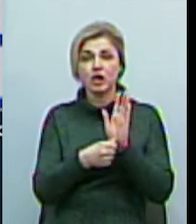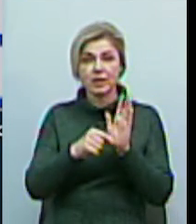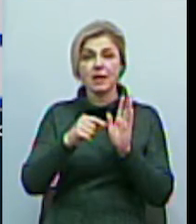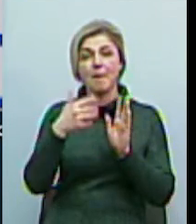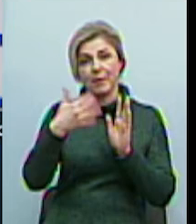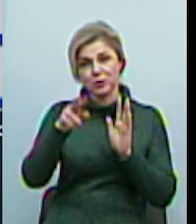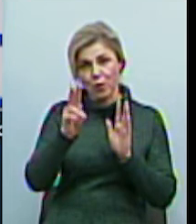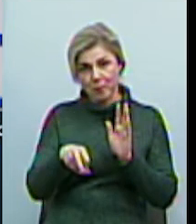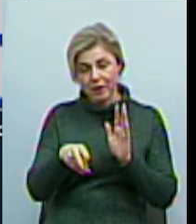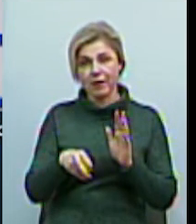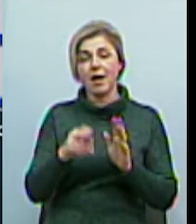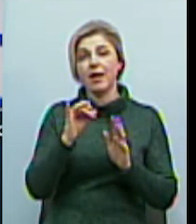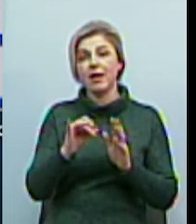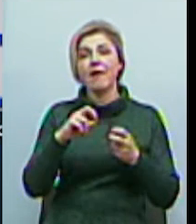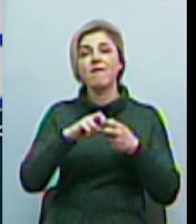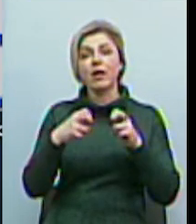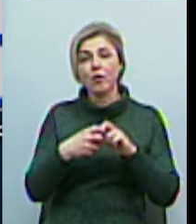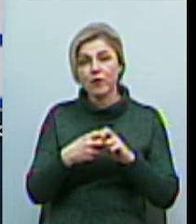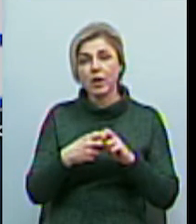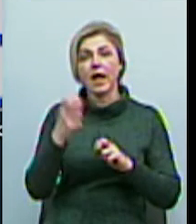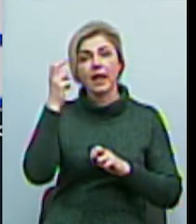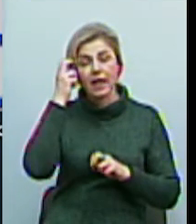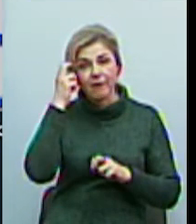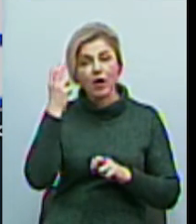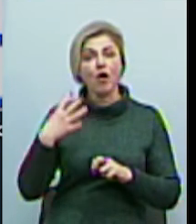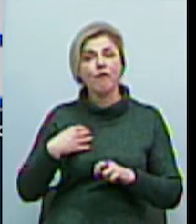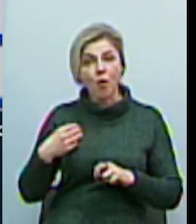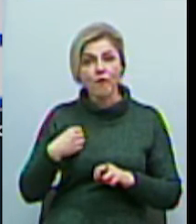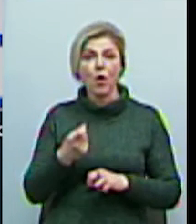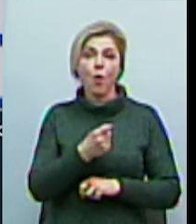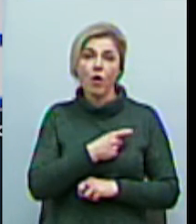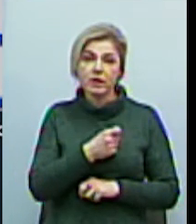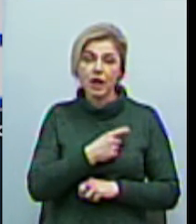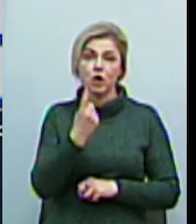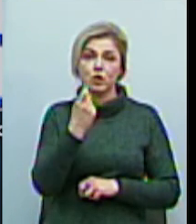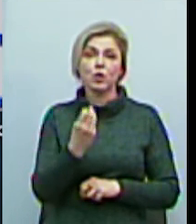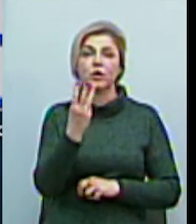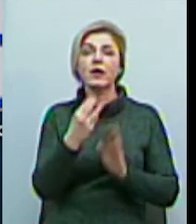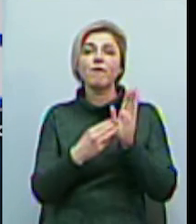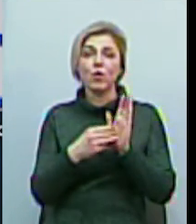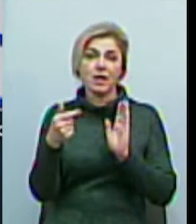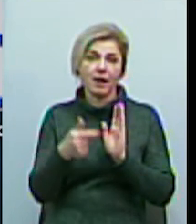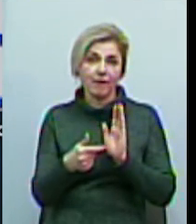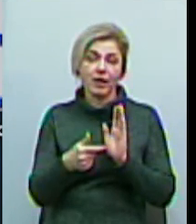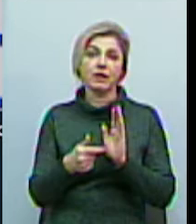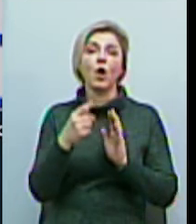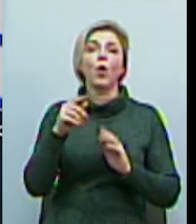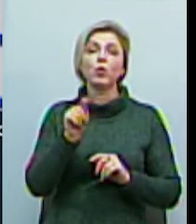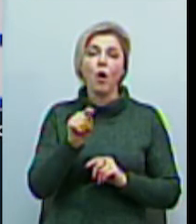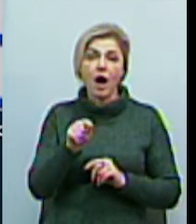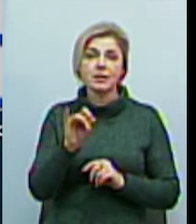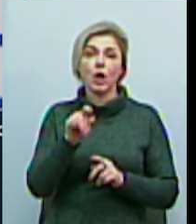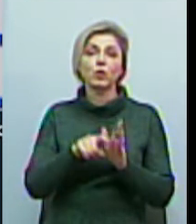гривень 50 копійок, Івано-Франківщина, Київщина, Львівщина, Одещина – 138 гривень, на Луганщині